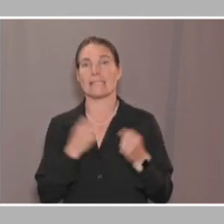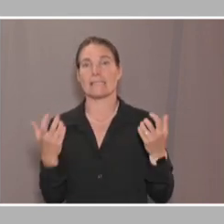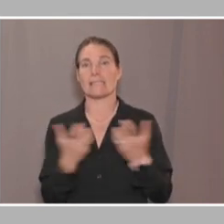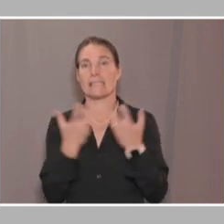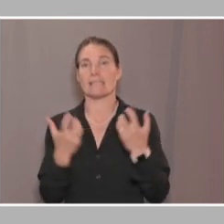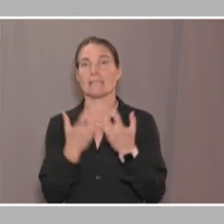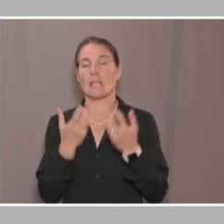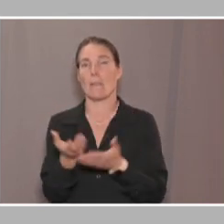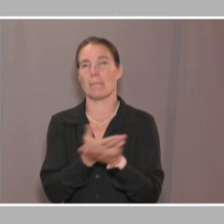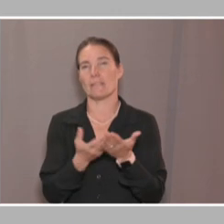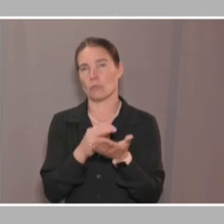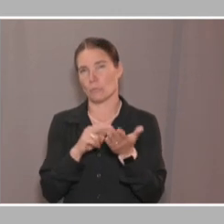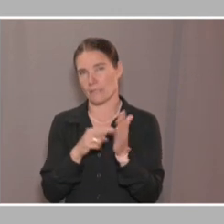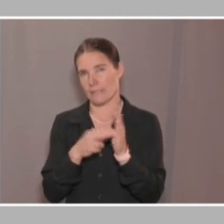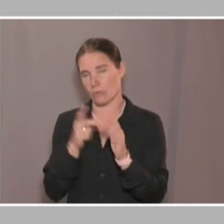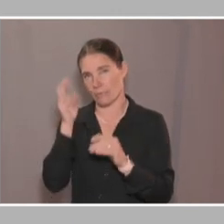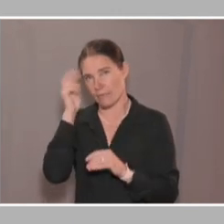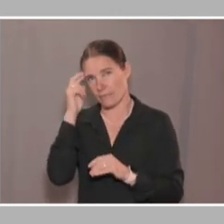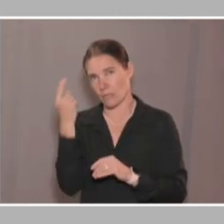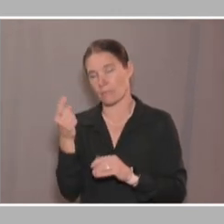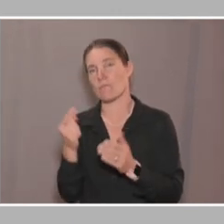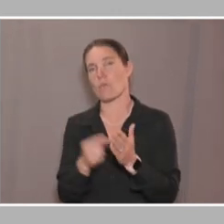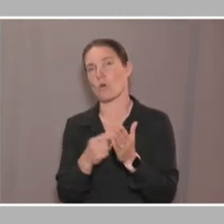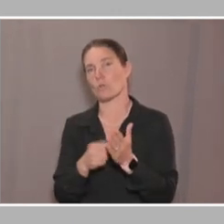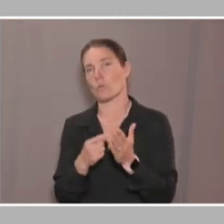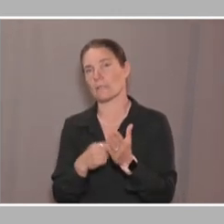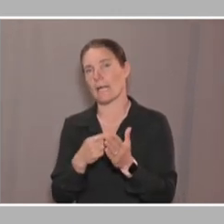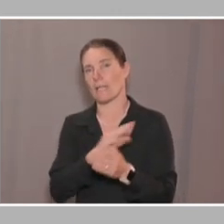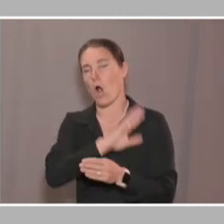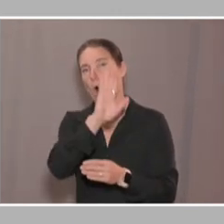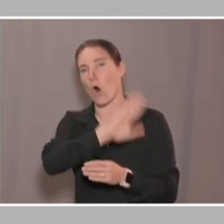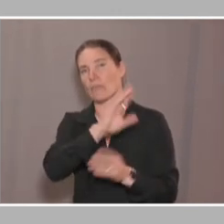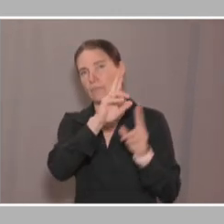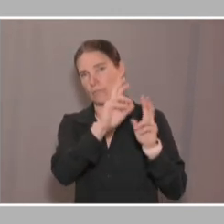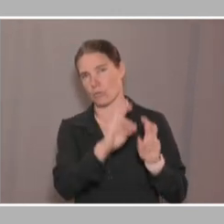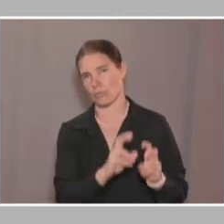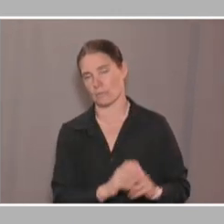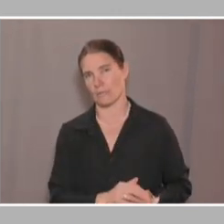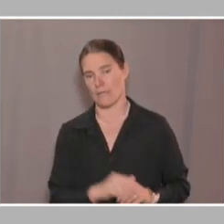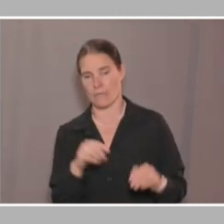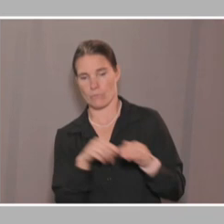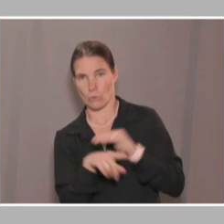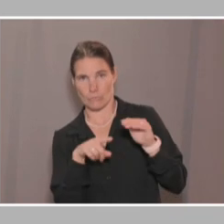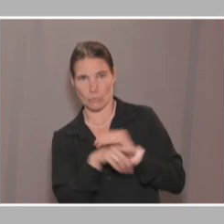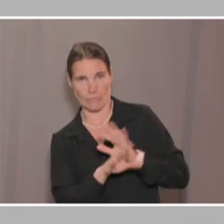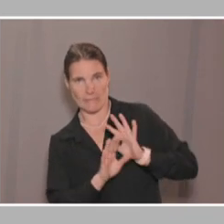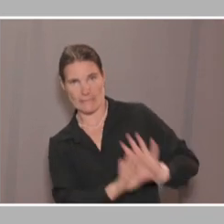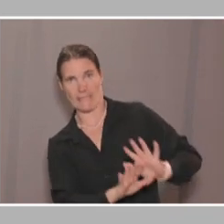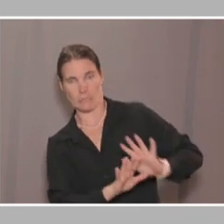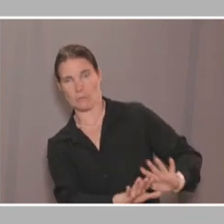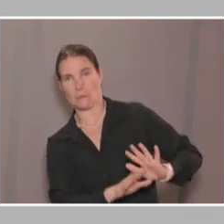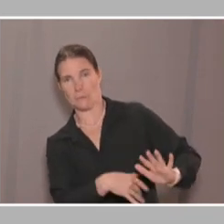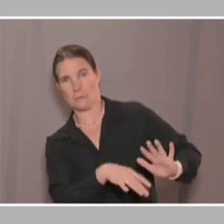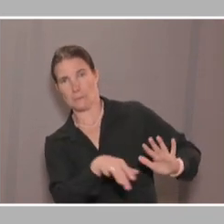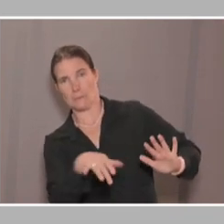in Bildungspolitik und Wissenschaft Forderungen nach einer Ostforschung, die Flucht und Vertreibung sowie Erinnerung an die